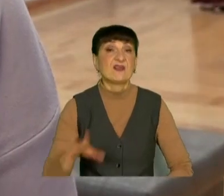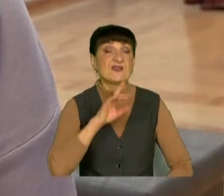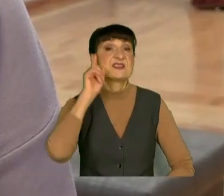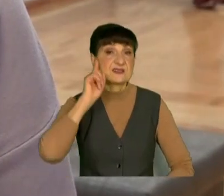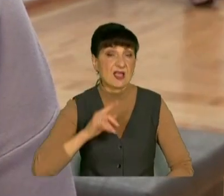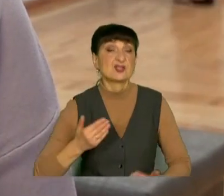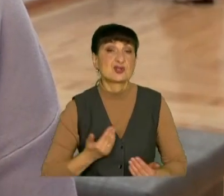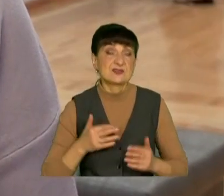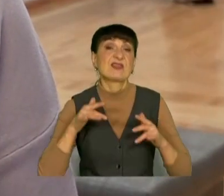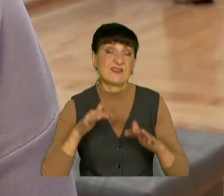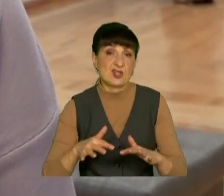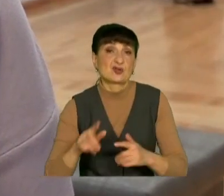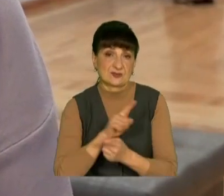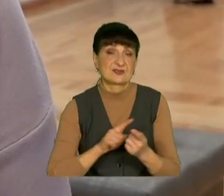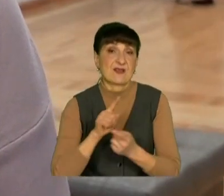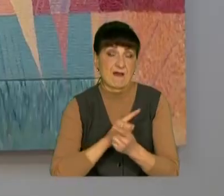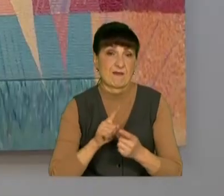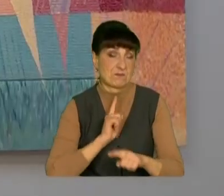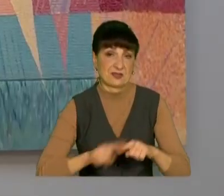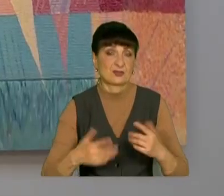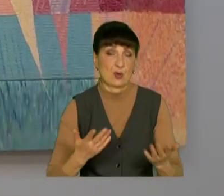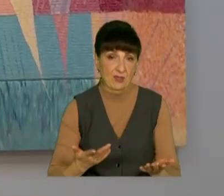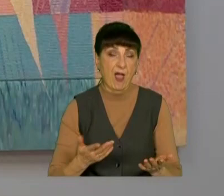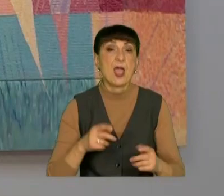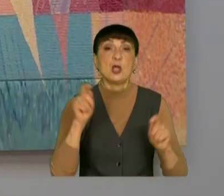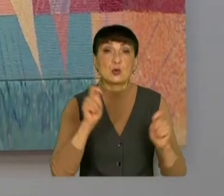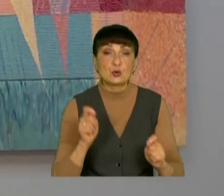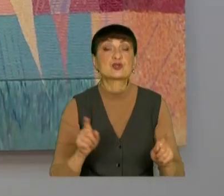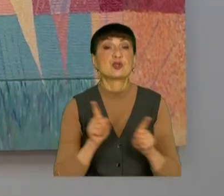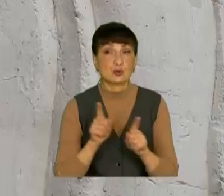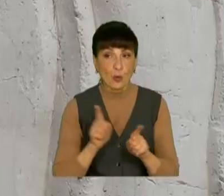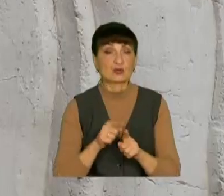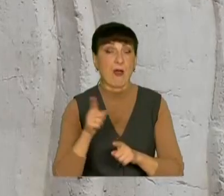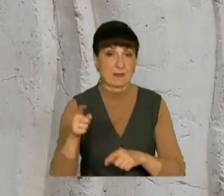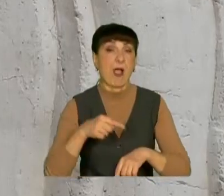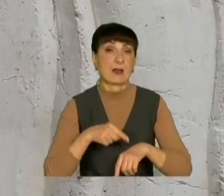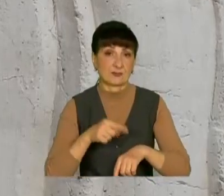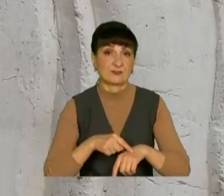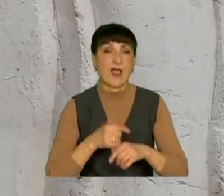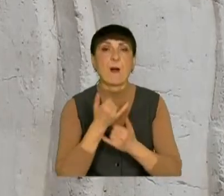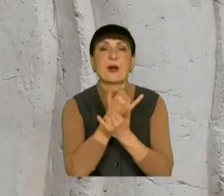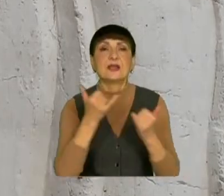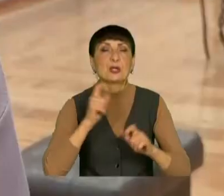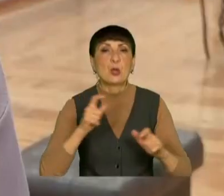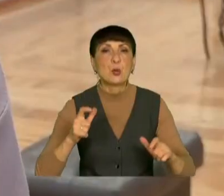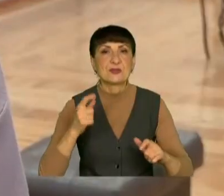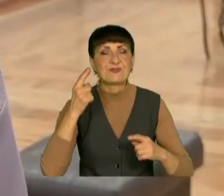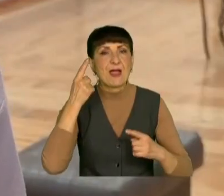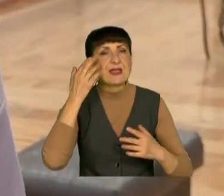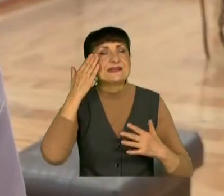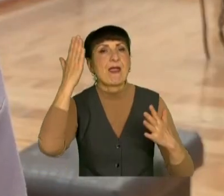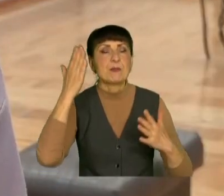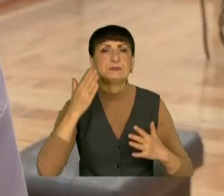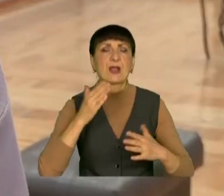жизнь движется просто с каким-то бешеным темпом. И, конечно, художники в первую очередь на это реагируют. Подарить людям идеи доброты, гармонии,